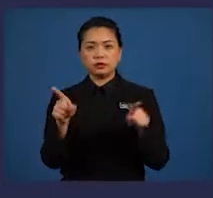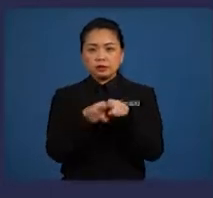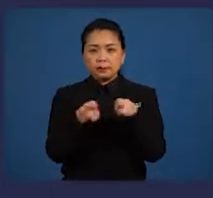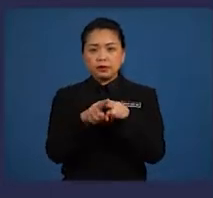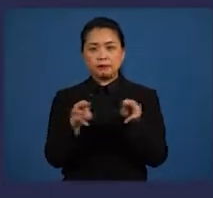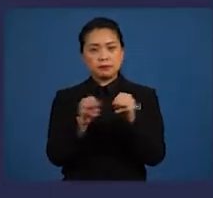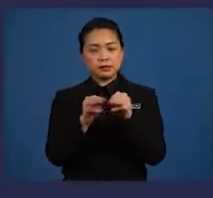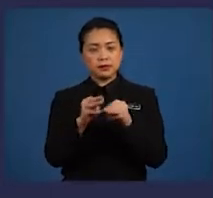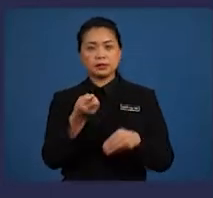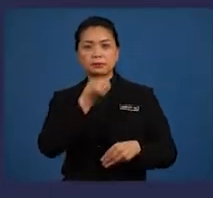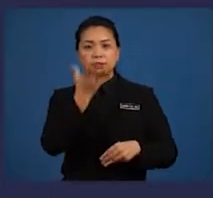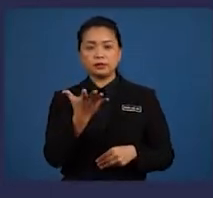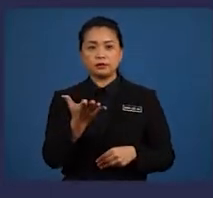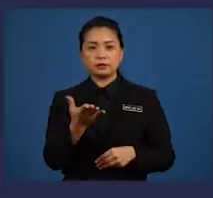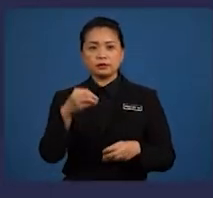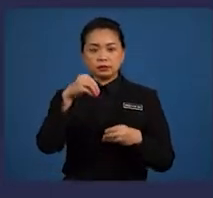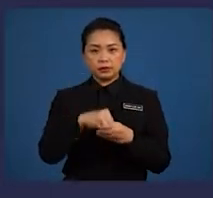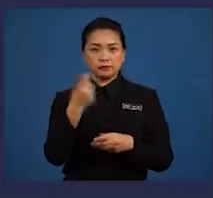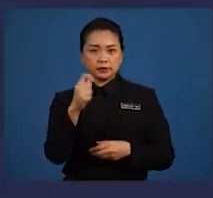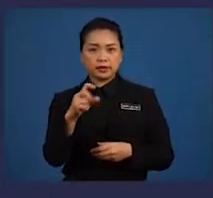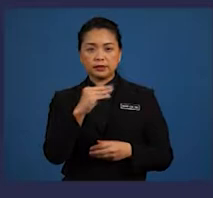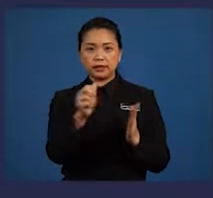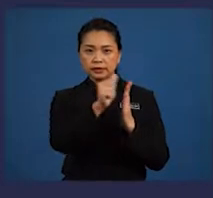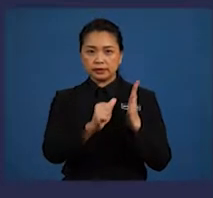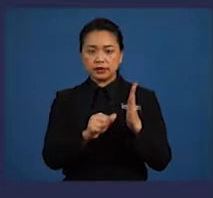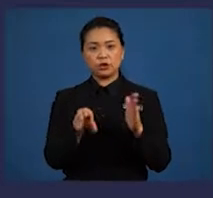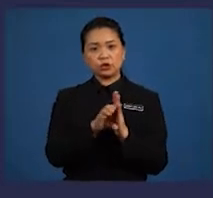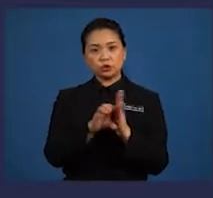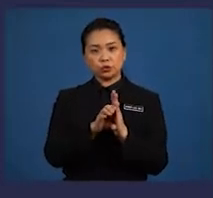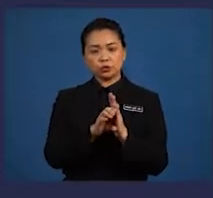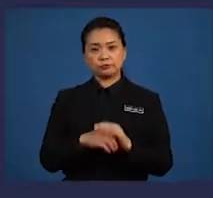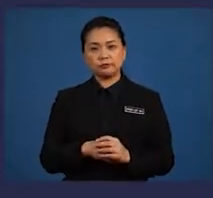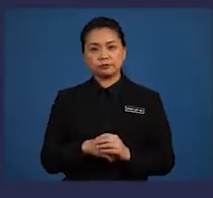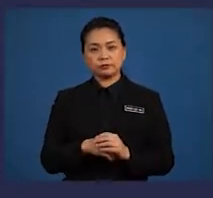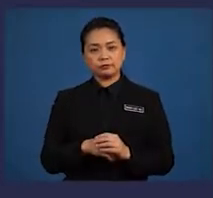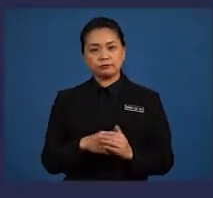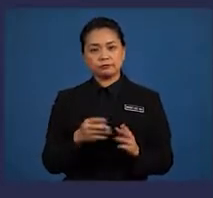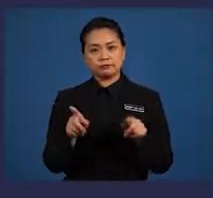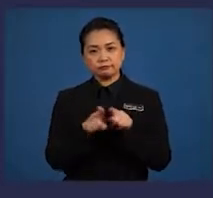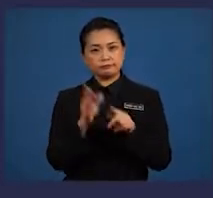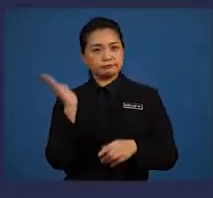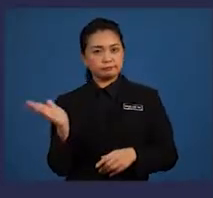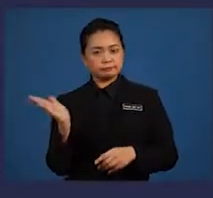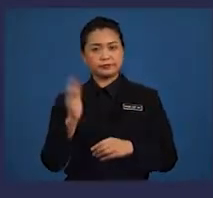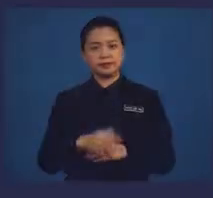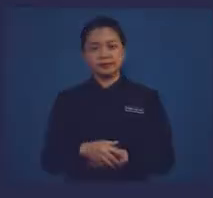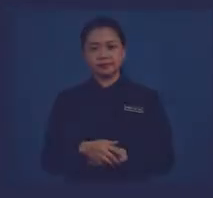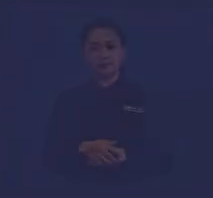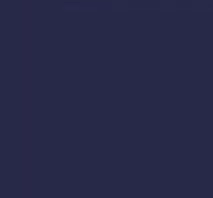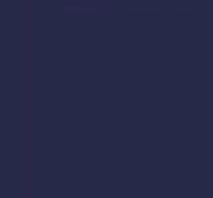dinyatakan dalam teks grafik dan animasi Contohnya seperti paparan berikutnya